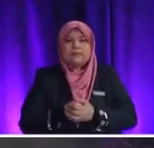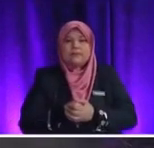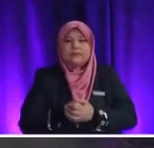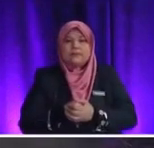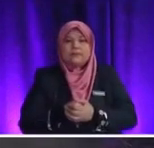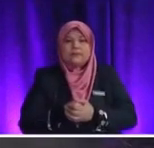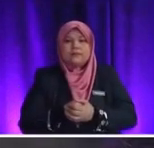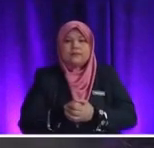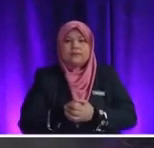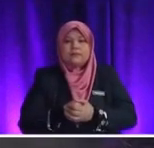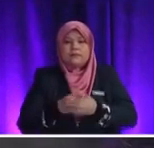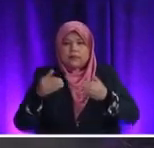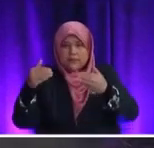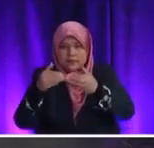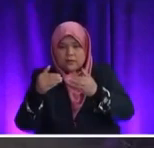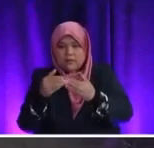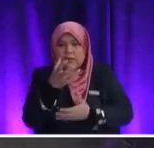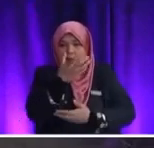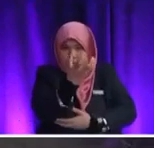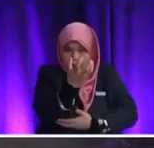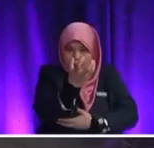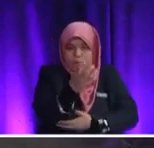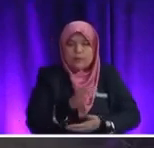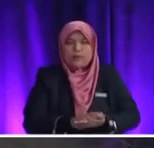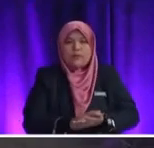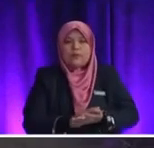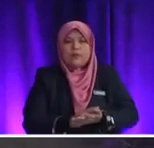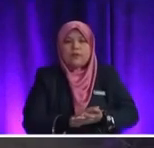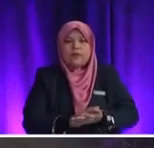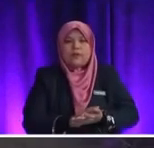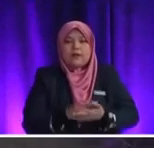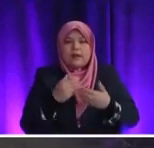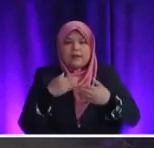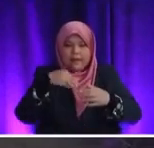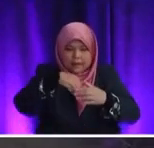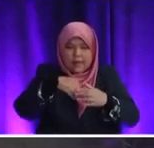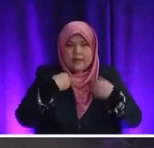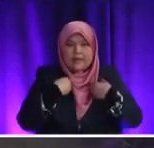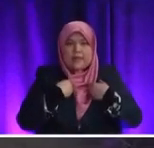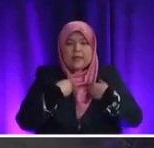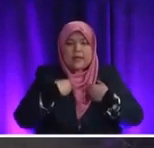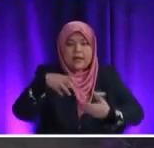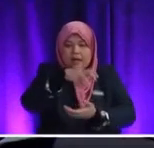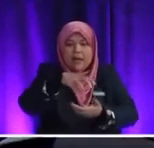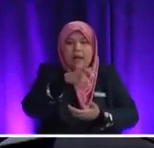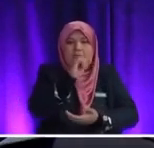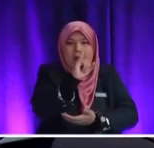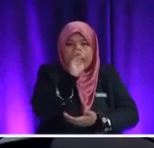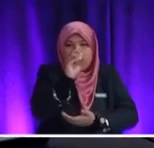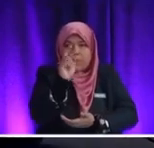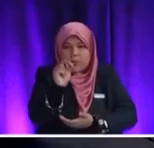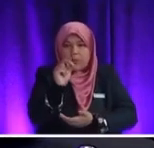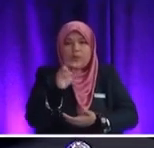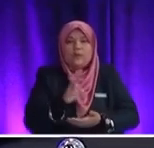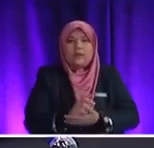di dalam mangkuk ajar yang di depan tuh ini nah dalam tuh kita ada sebagian ayun yang kita akan gunakan oke itu